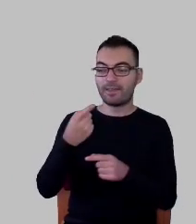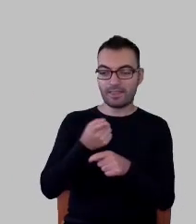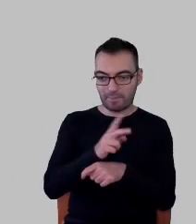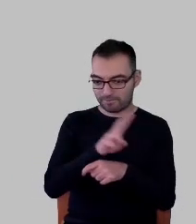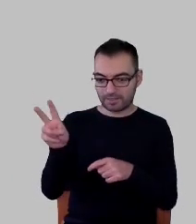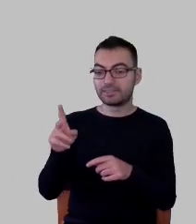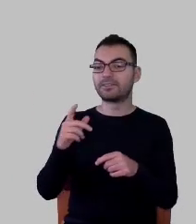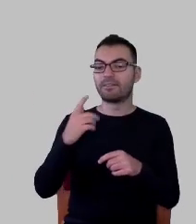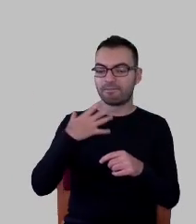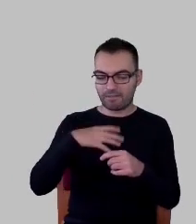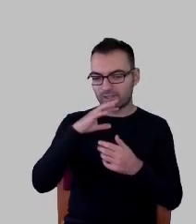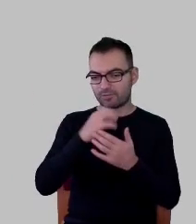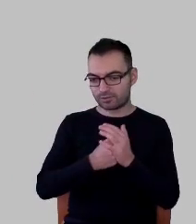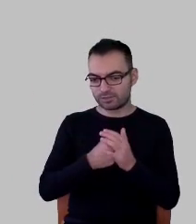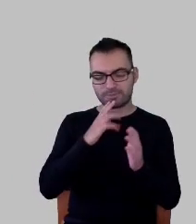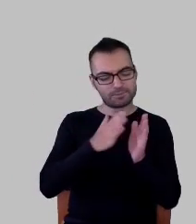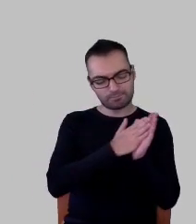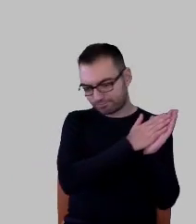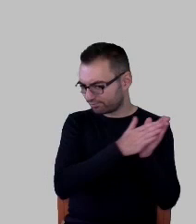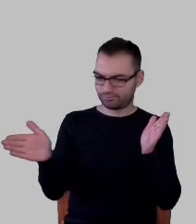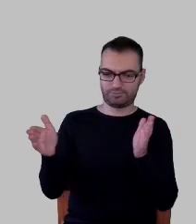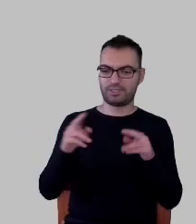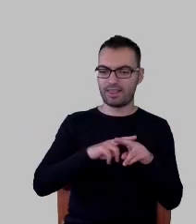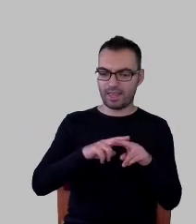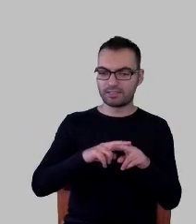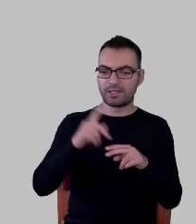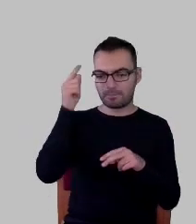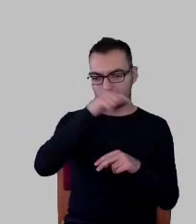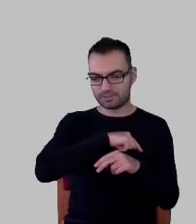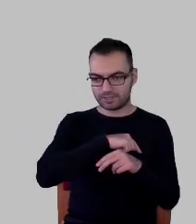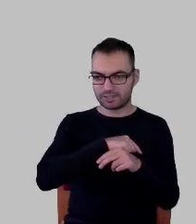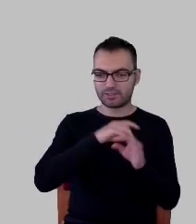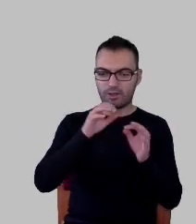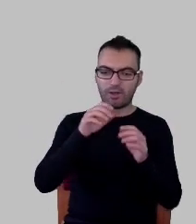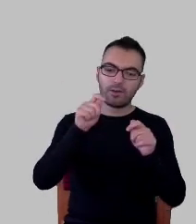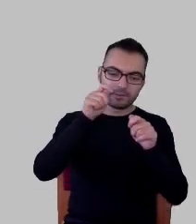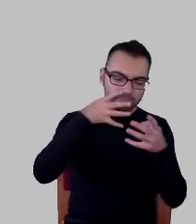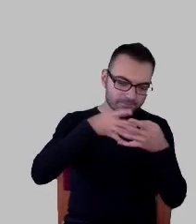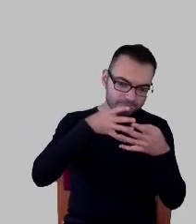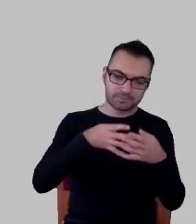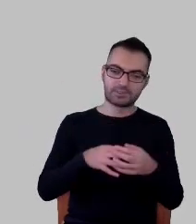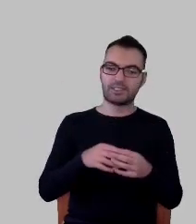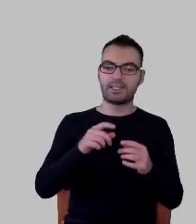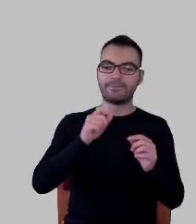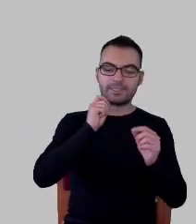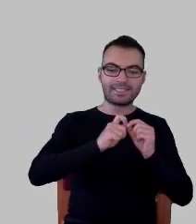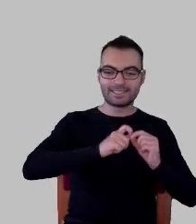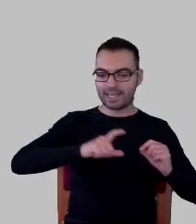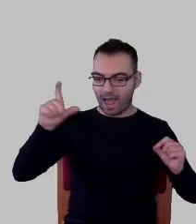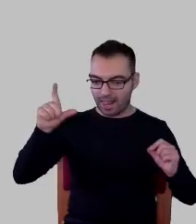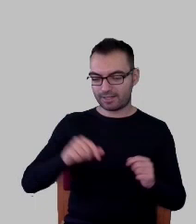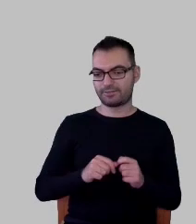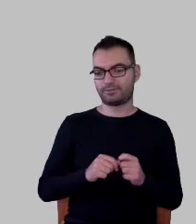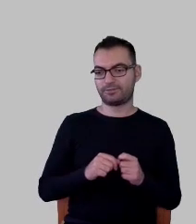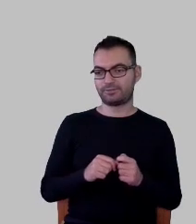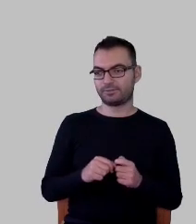aby korzystać z szerokiej gamy narzędzi psychometrycznych, skal, kwestionariuszy. Też mam na myśli te